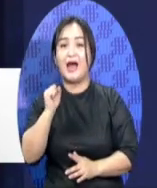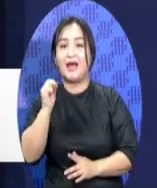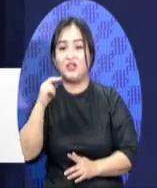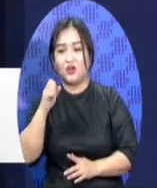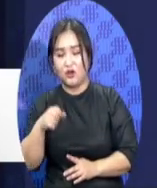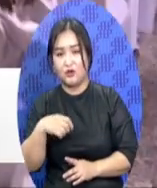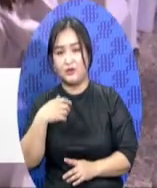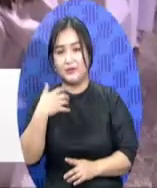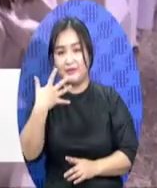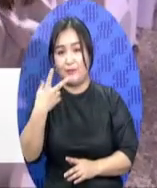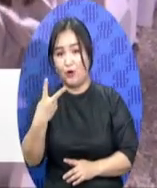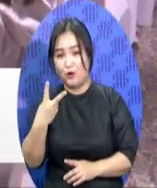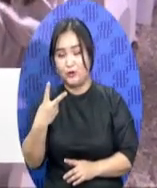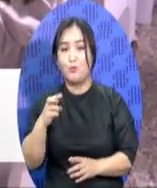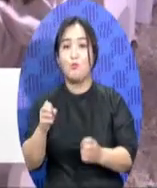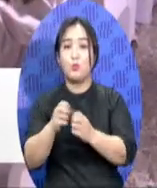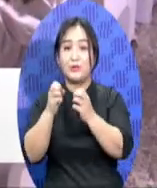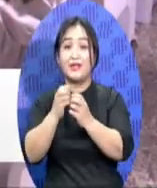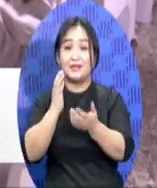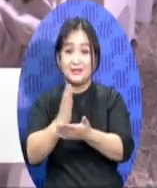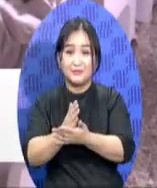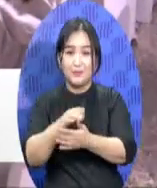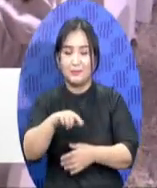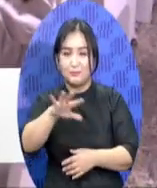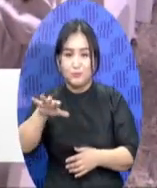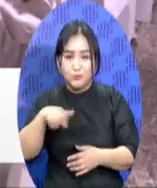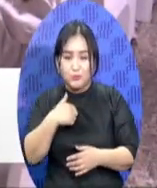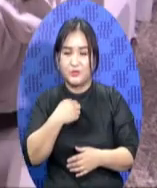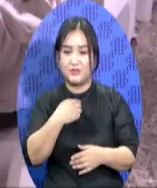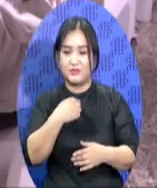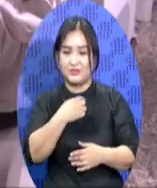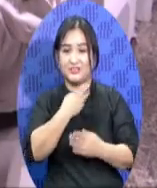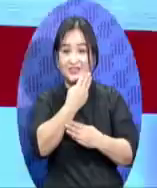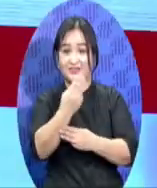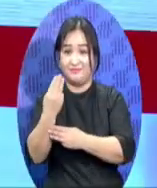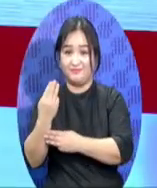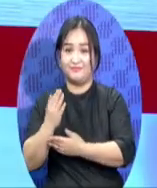12 бүтээл ирүүлснээс ийхүү шилдэгүүдэд шалгаруллаа.